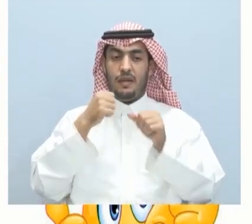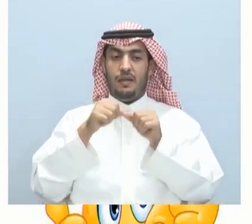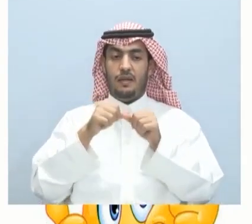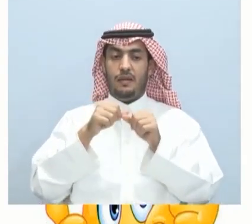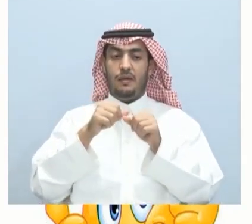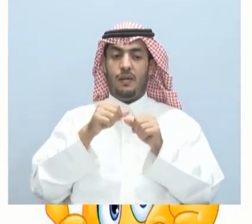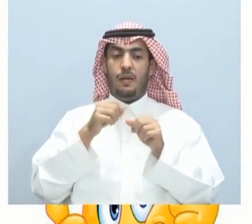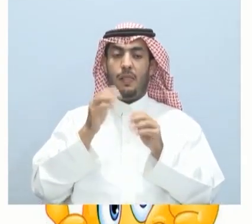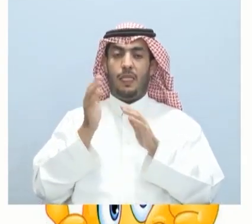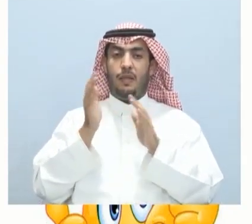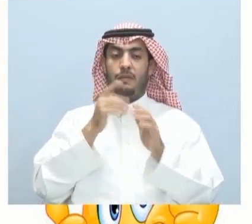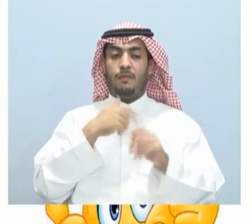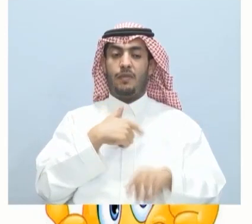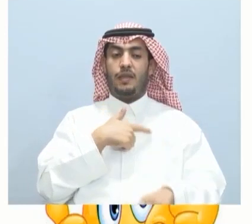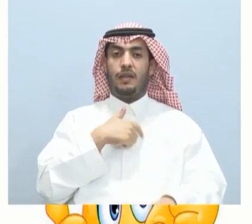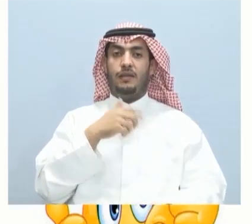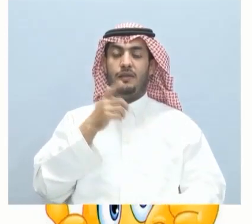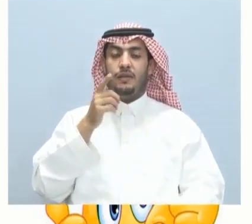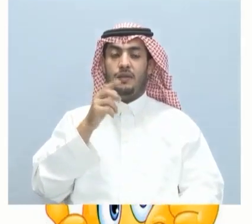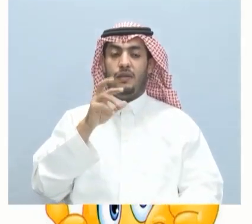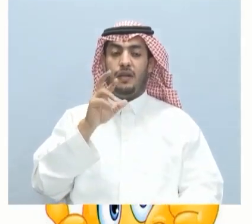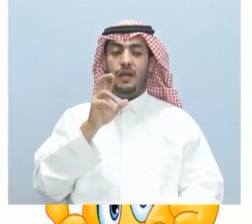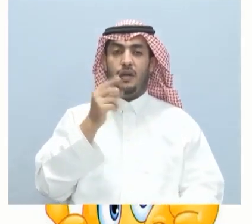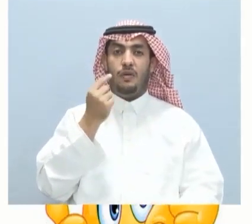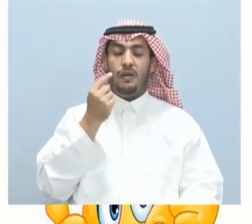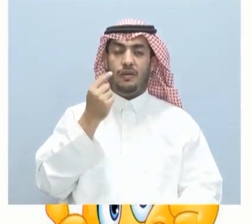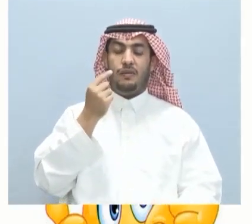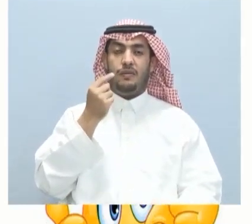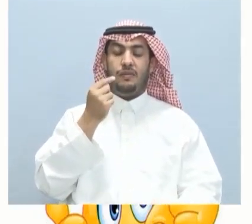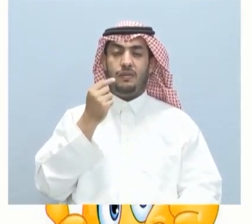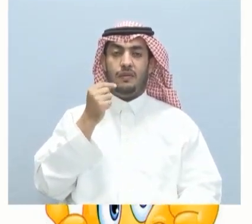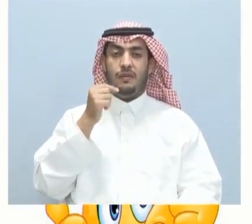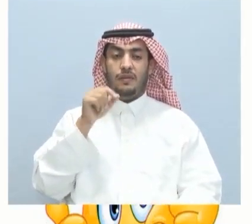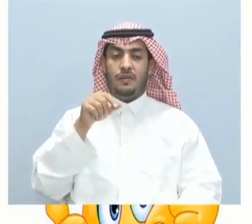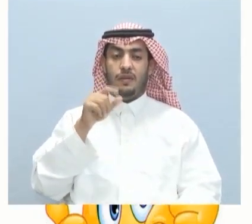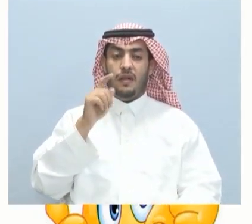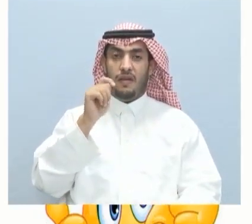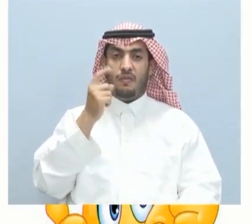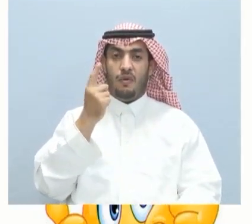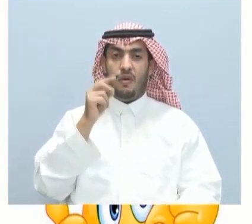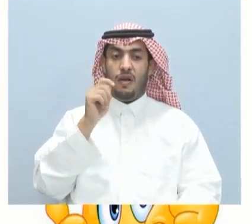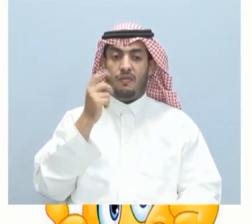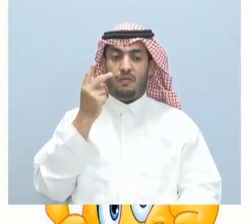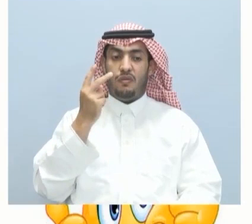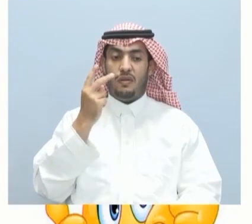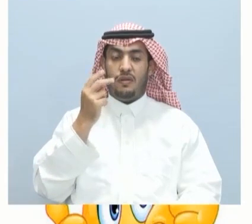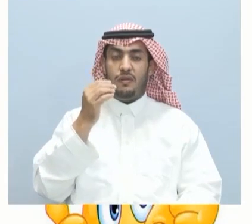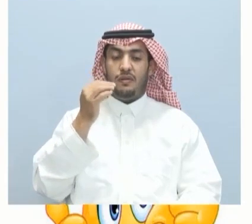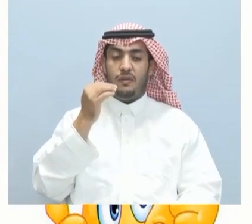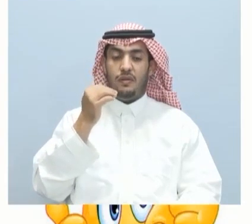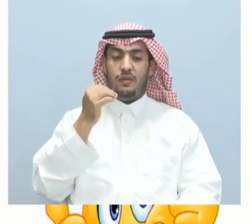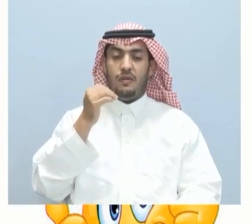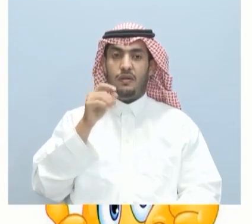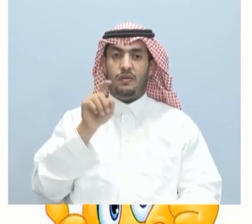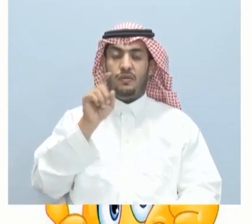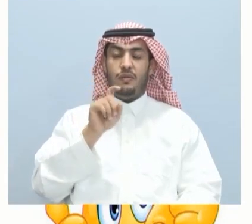ارتكاز الى الثقل نفسه يعرف بماذا بار 1 اذا حددنا اف1 اف 2 حددنا ار1 ار 2